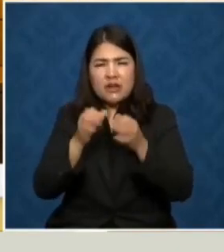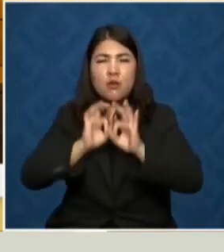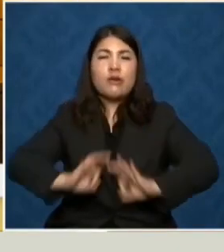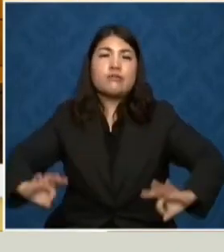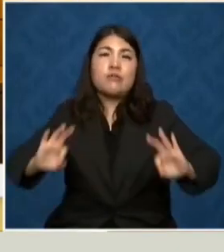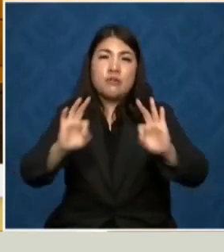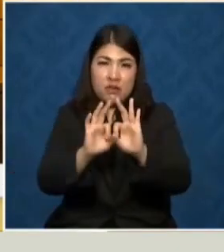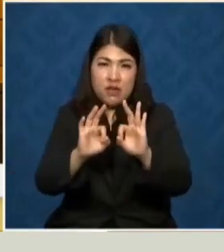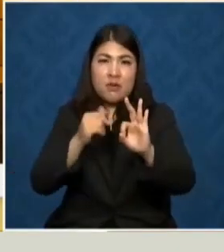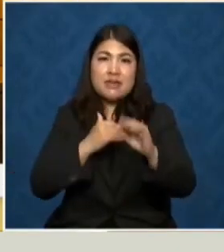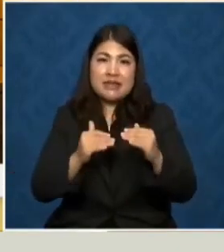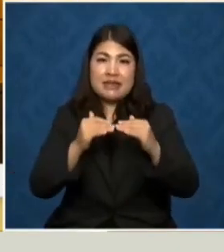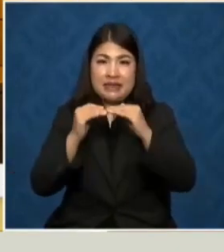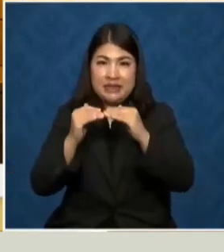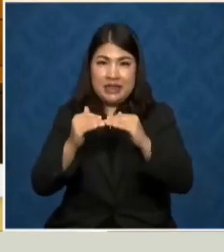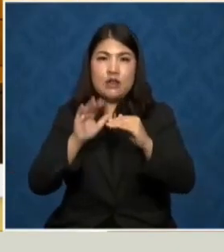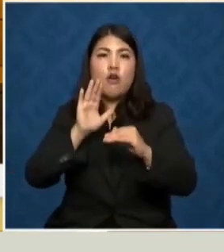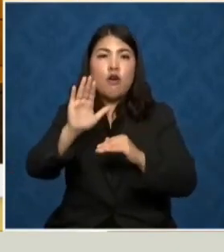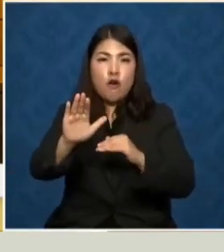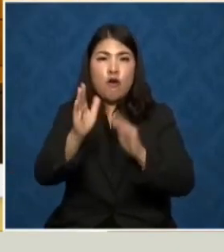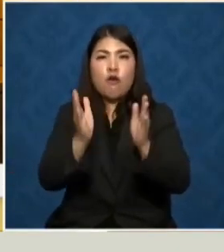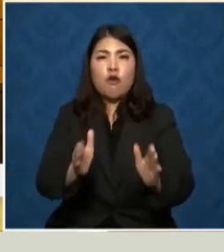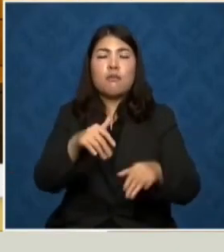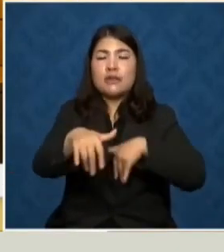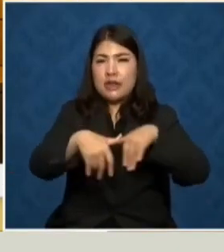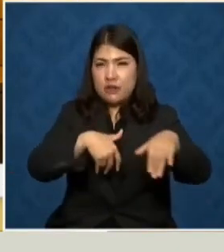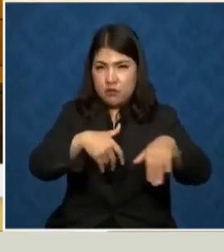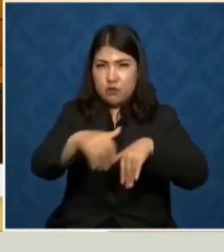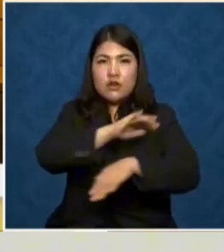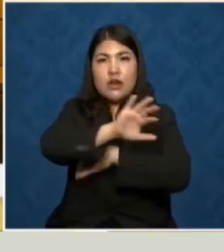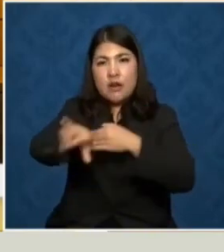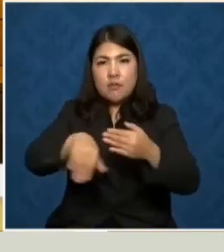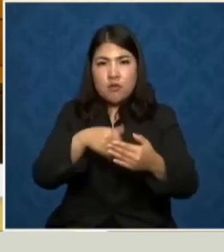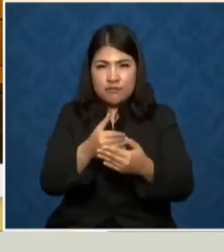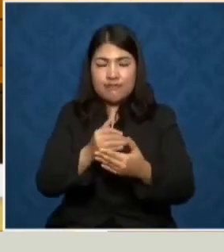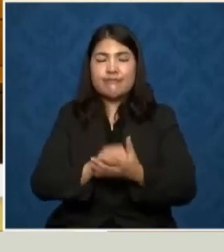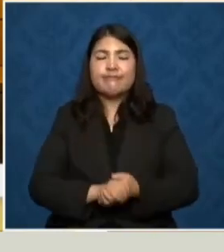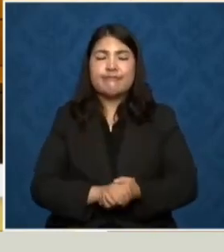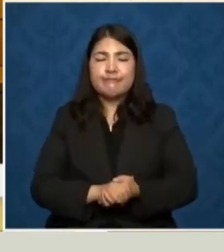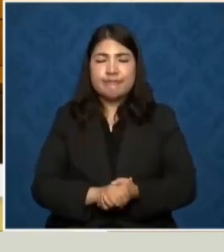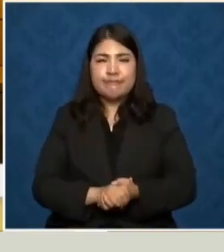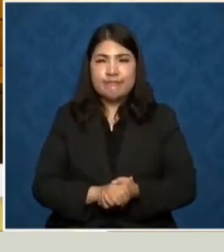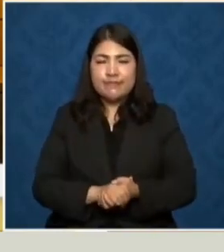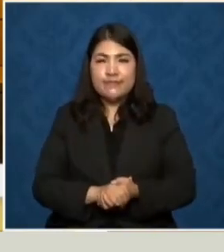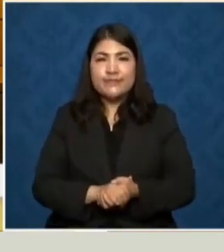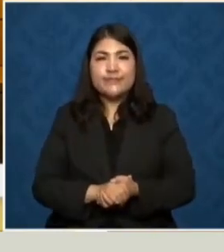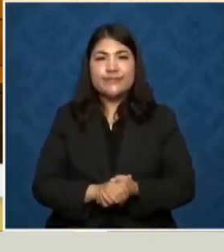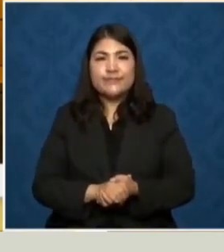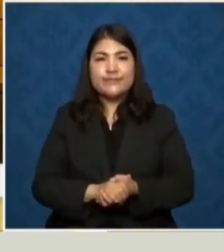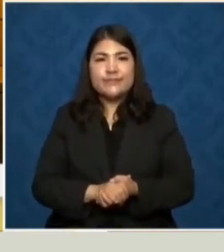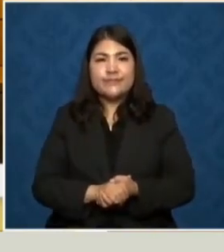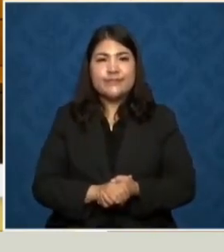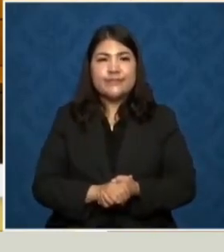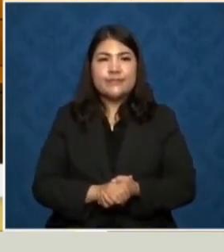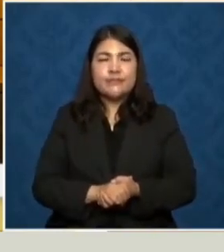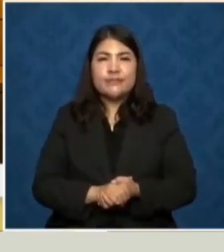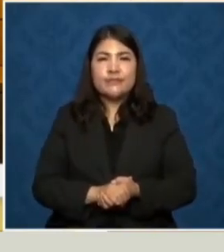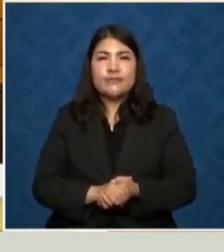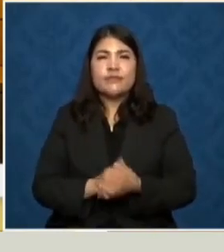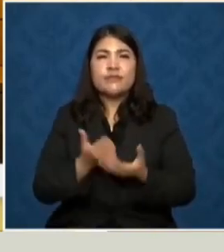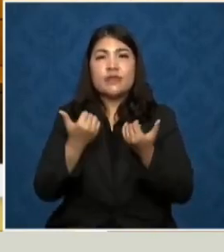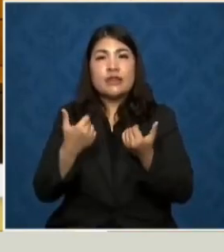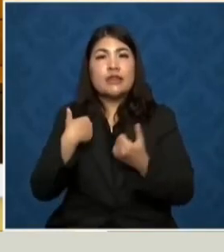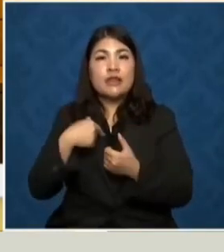สิทธิพื้นฐานของพี่น้องประชาชนทุกคนครับเรื่องของการที่เราไปมีตัวตนในเวทีโล